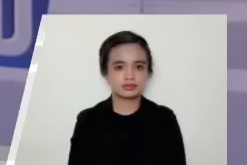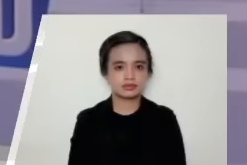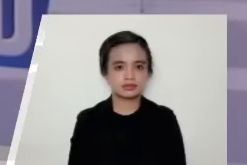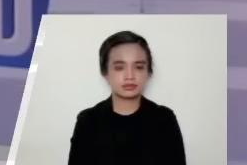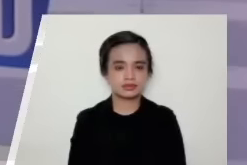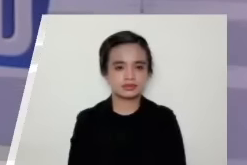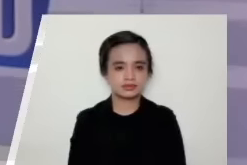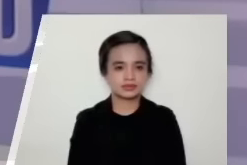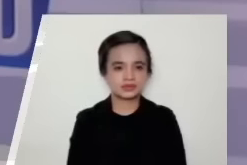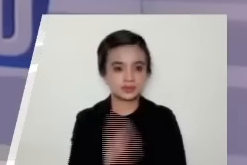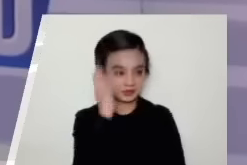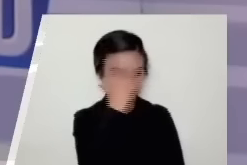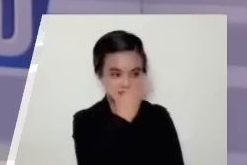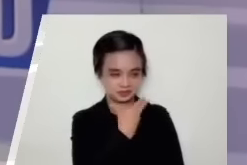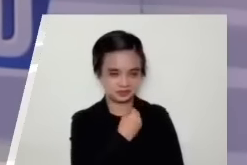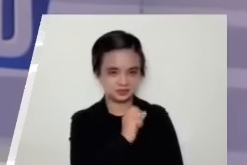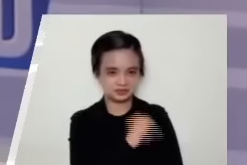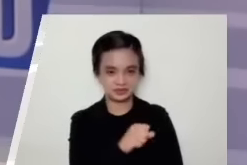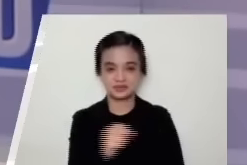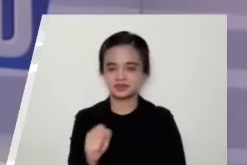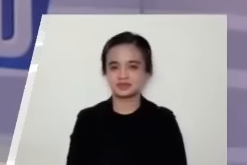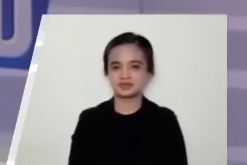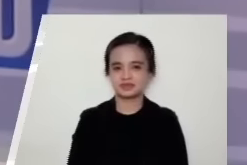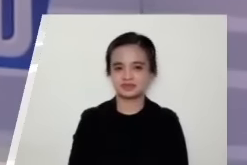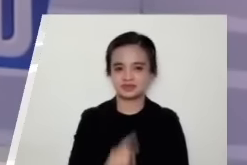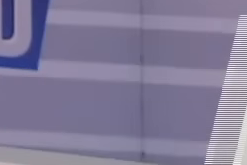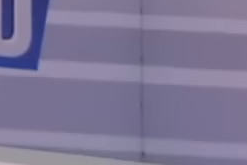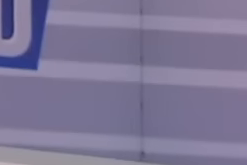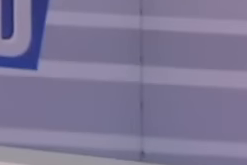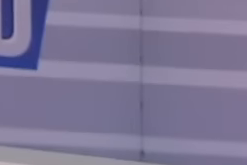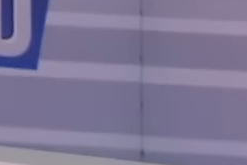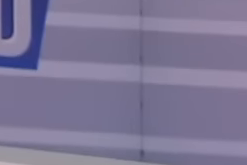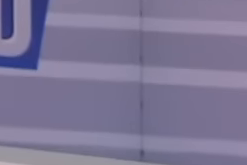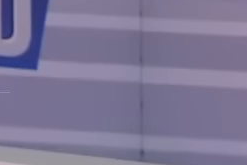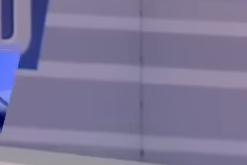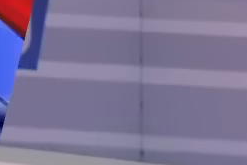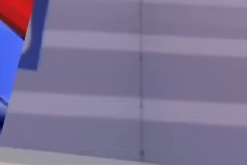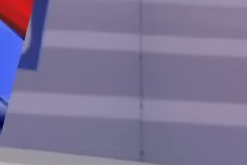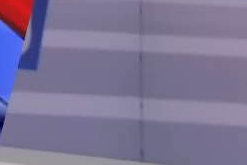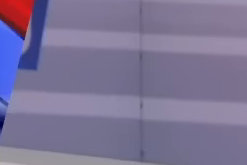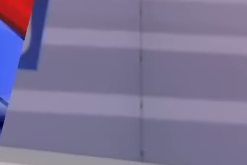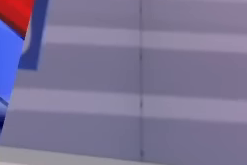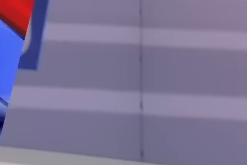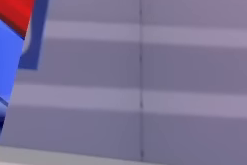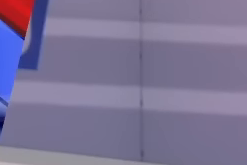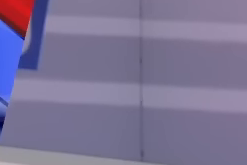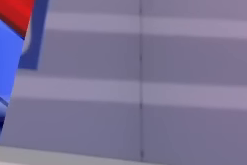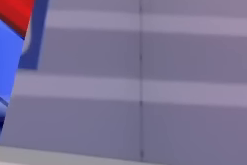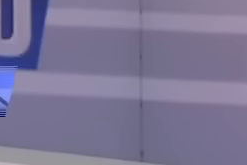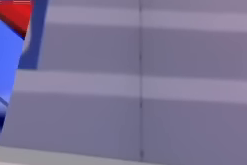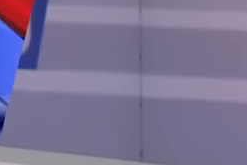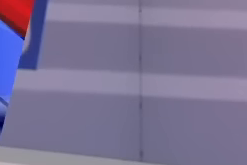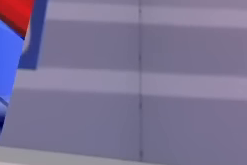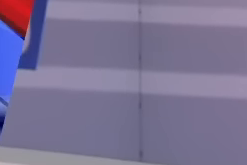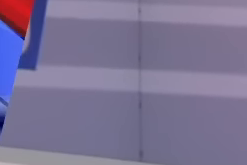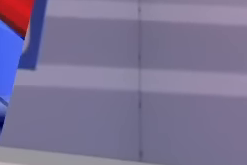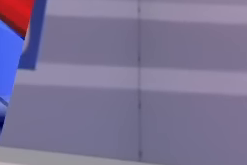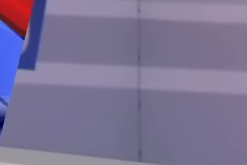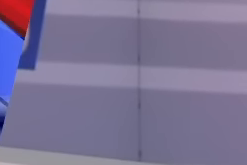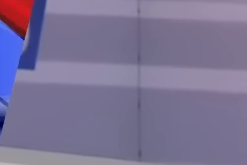Ganda, no? Super. Very classy yung kinalabasan. At yan po mga kapuso, ang balita ngayong Sabado para sa mas malaking misyon at mas malawak